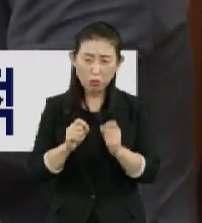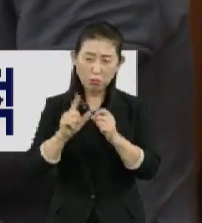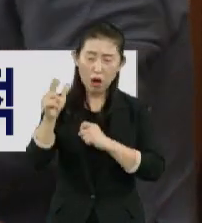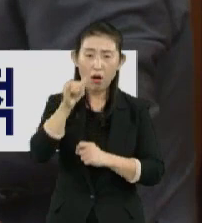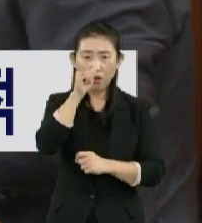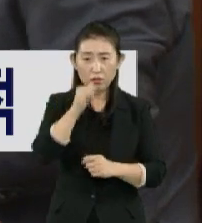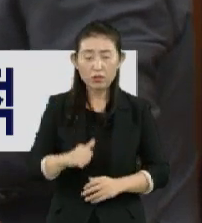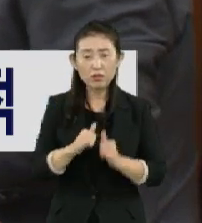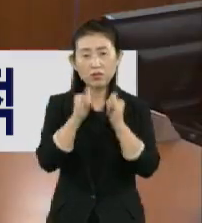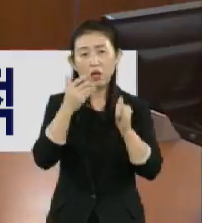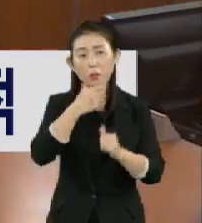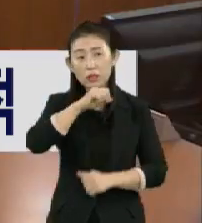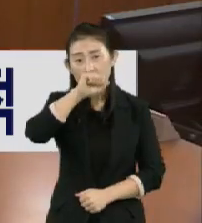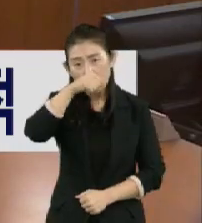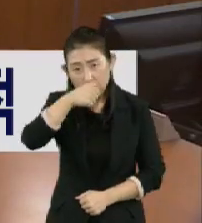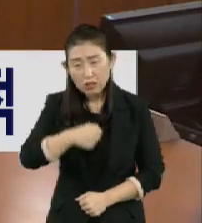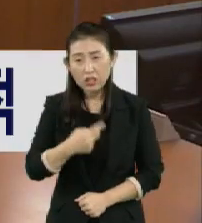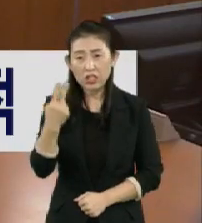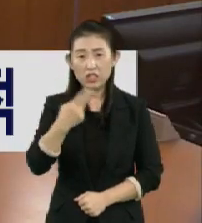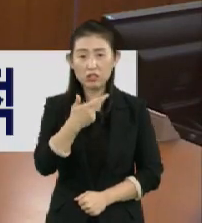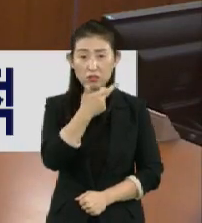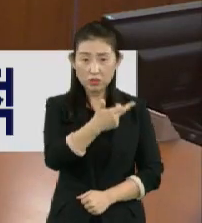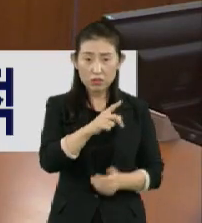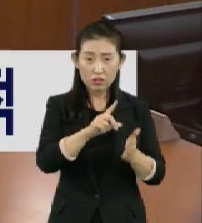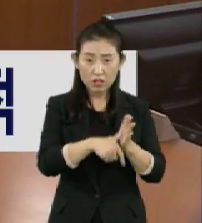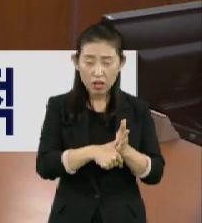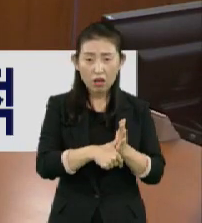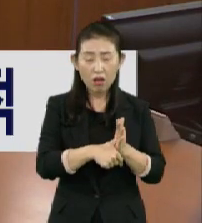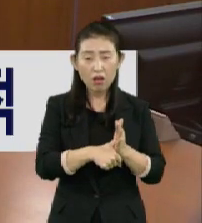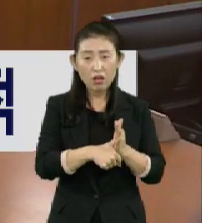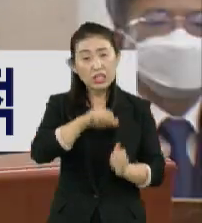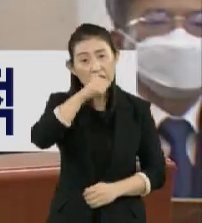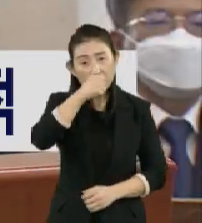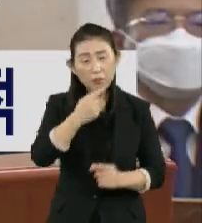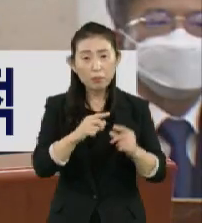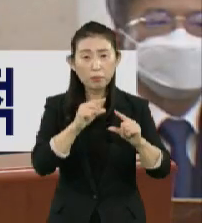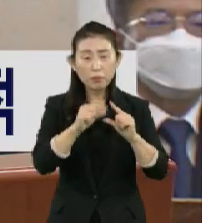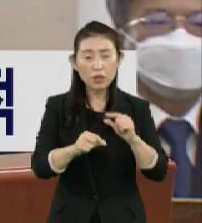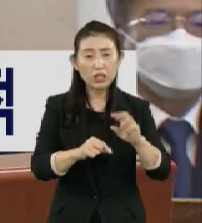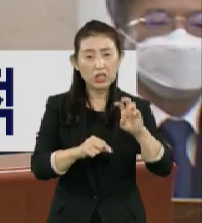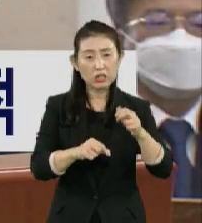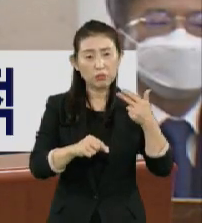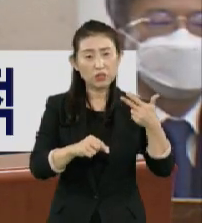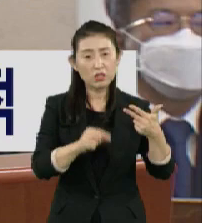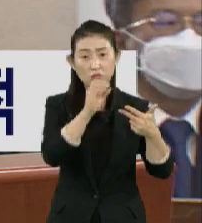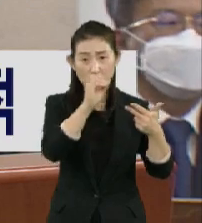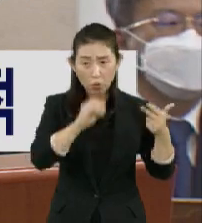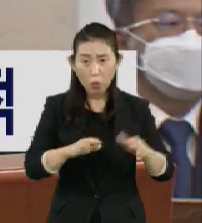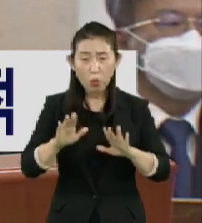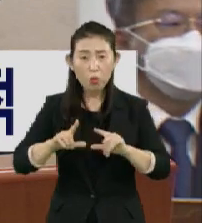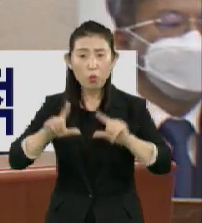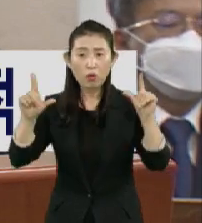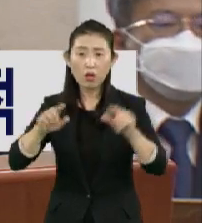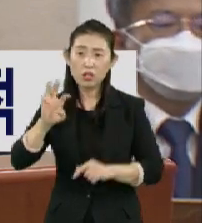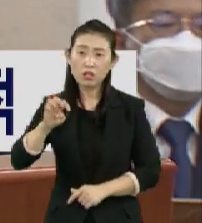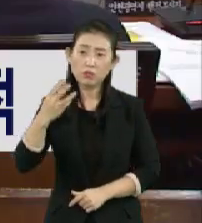늘면서 사회복지 예산 비중이 2017년 전체 예산 대비 28.7%에서